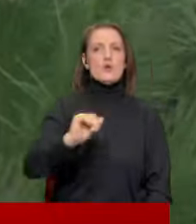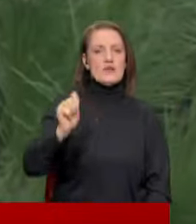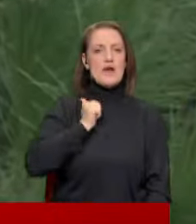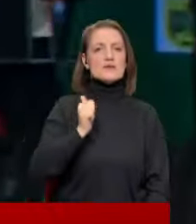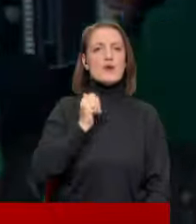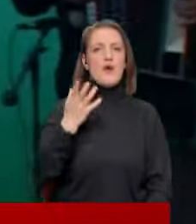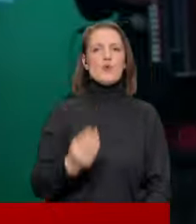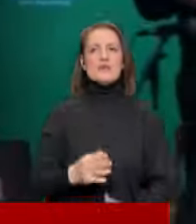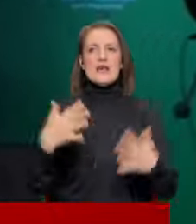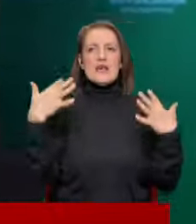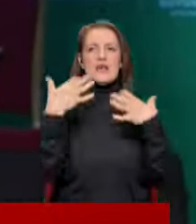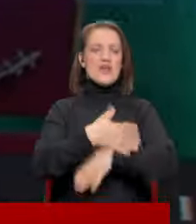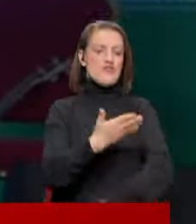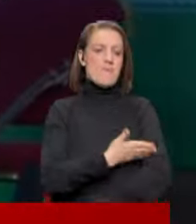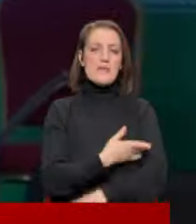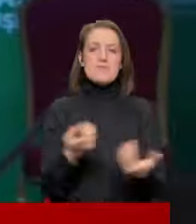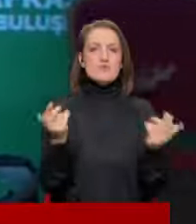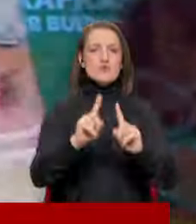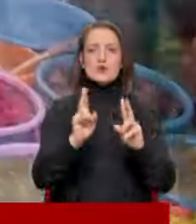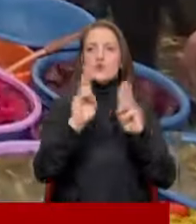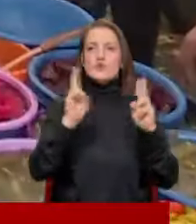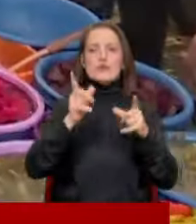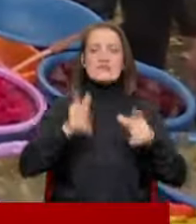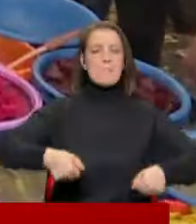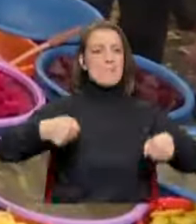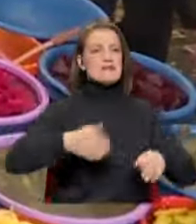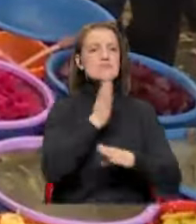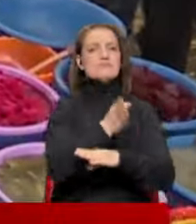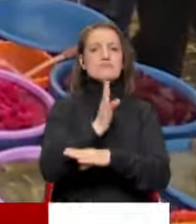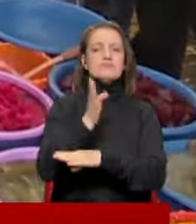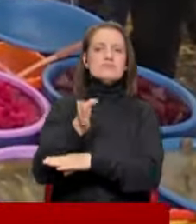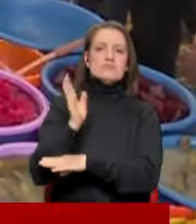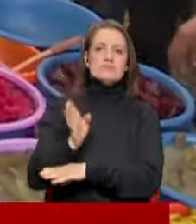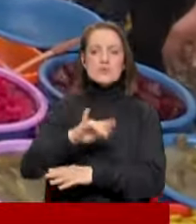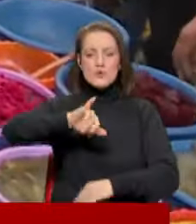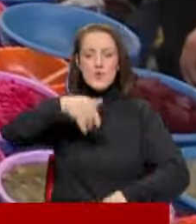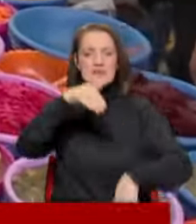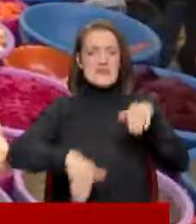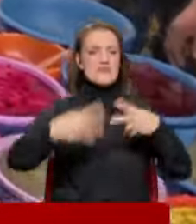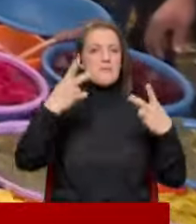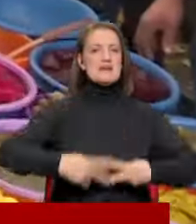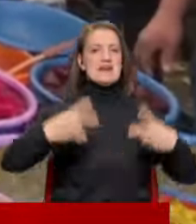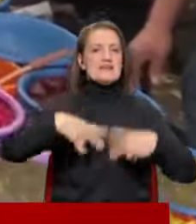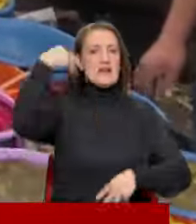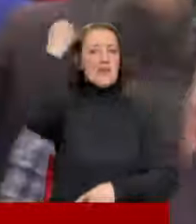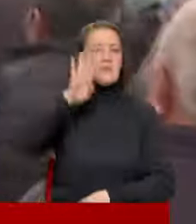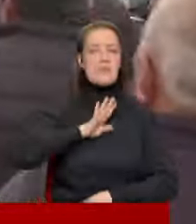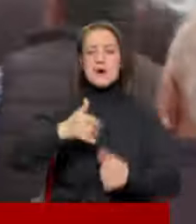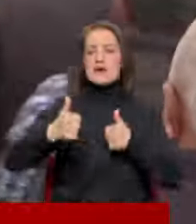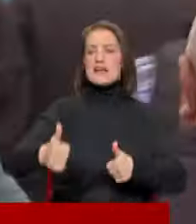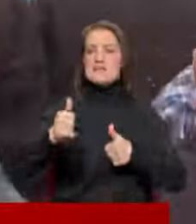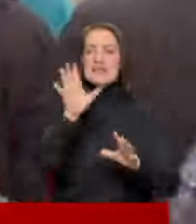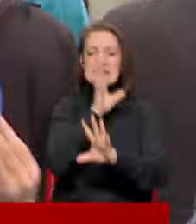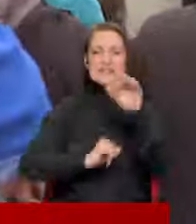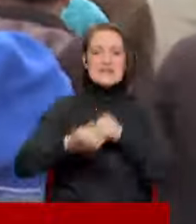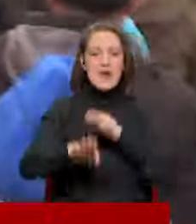muhafızı gece memleket Buluşmaları gündüz semt pazarları ilçe mitingleri yoğun seçim mesaisi İmamoğlu rakiplerinin